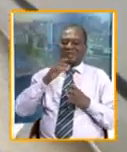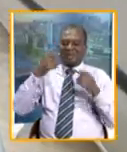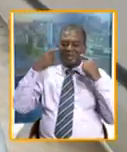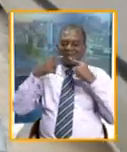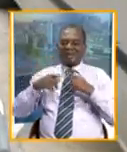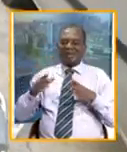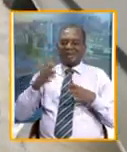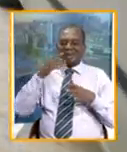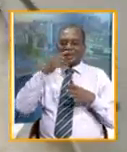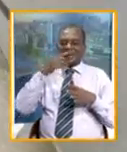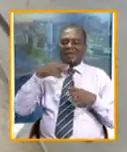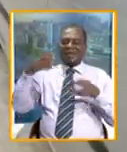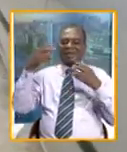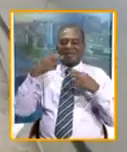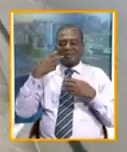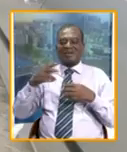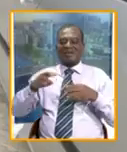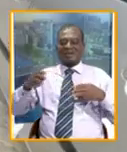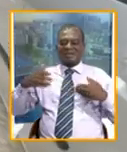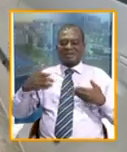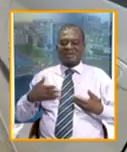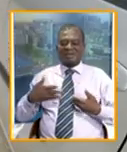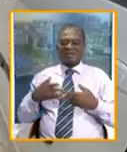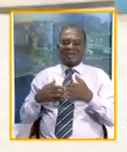et inconsolable qui retrouve son enfant.